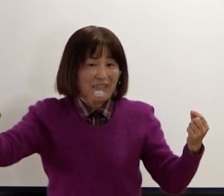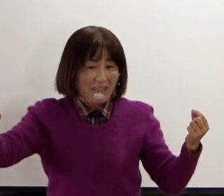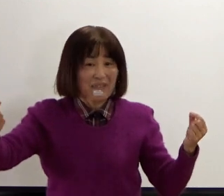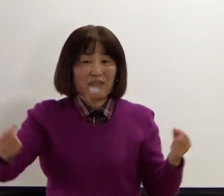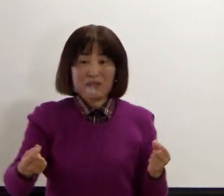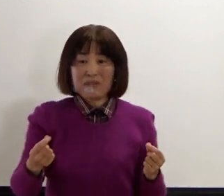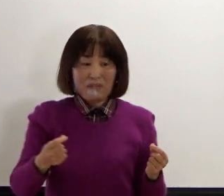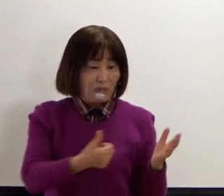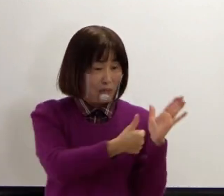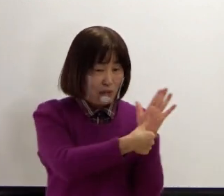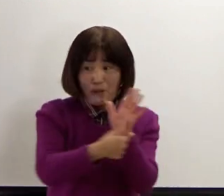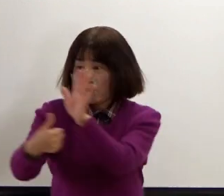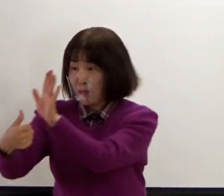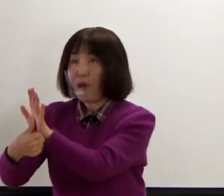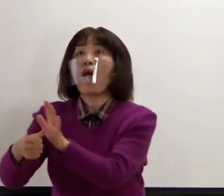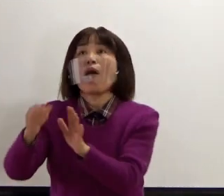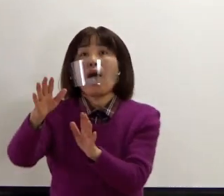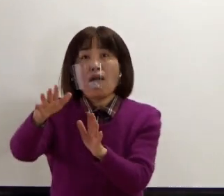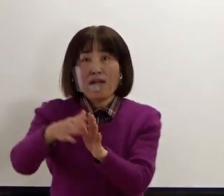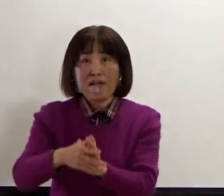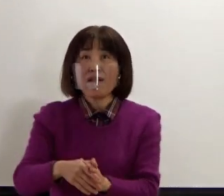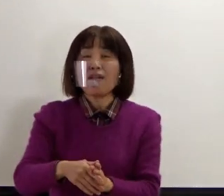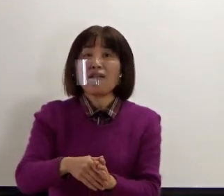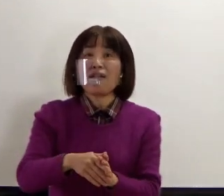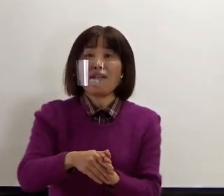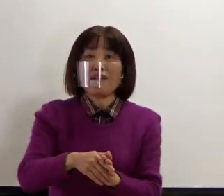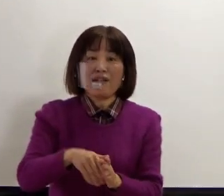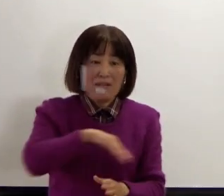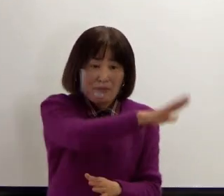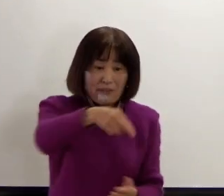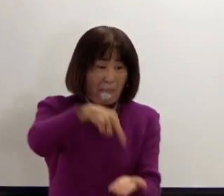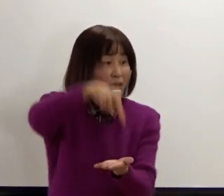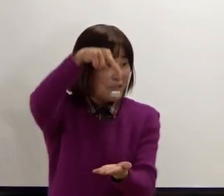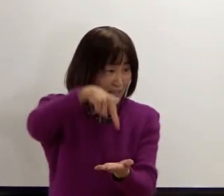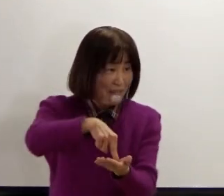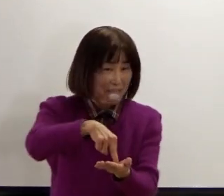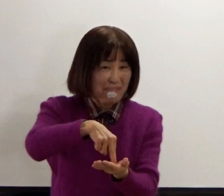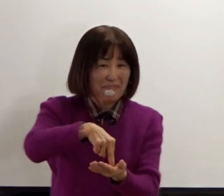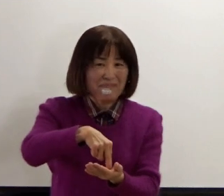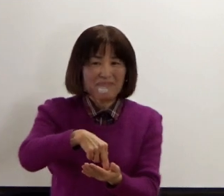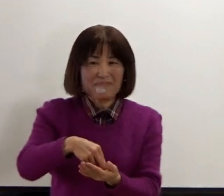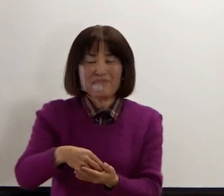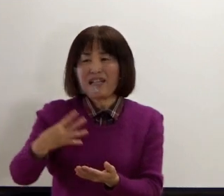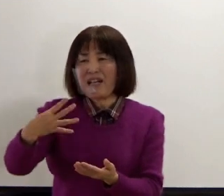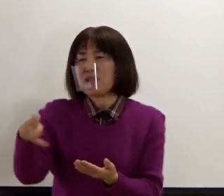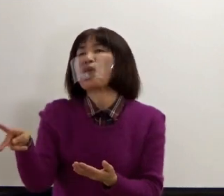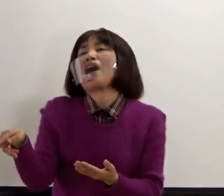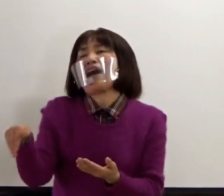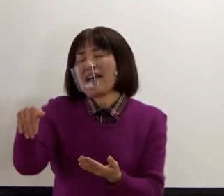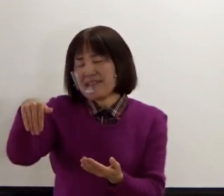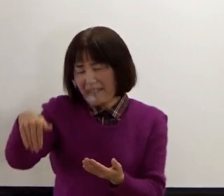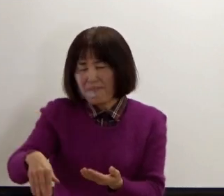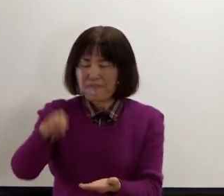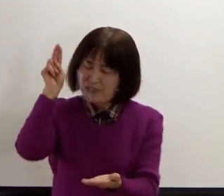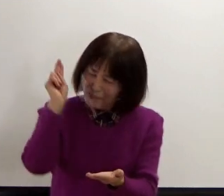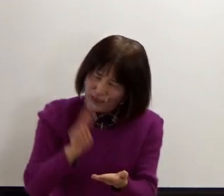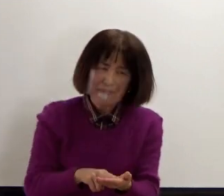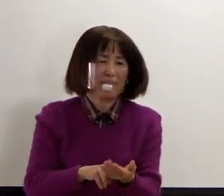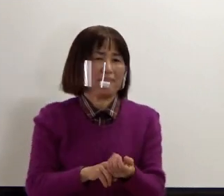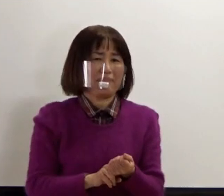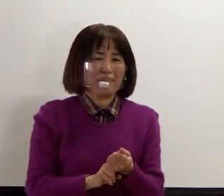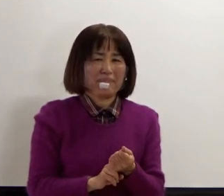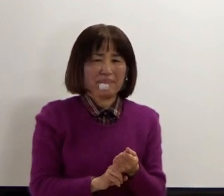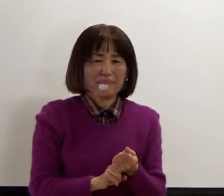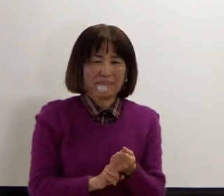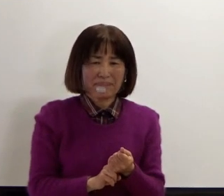いという感じで、あったと思いますけれども、まあ、これめでたしめでたしということですね。でその後